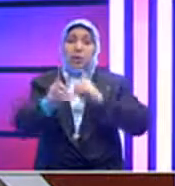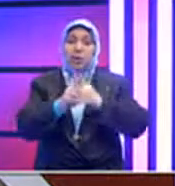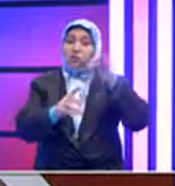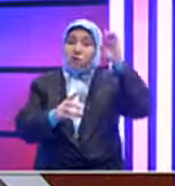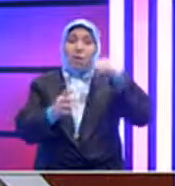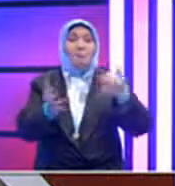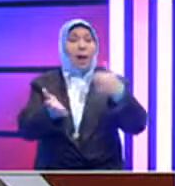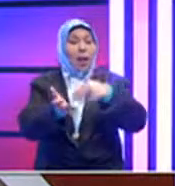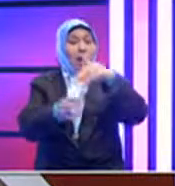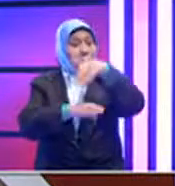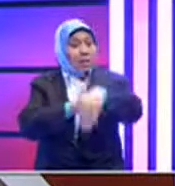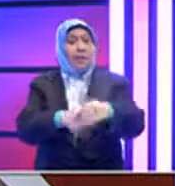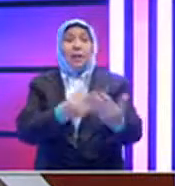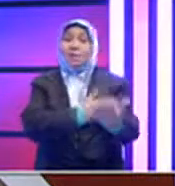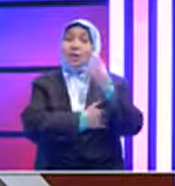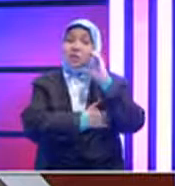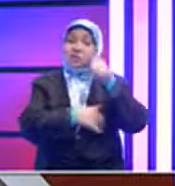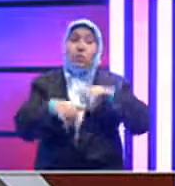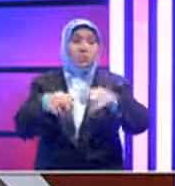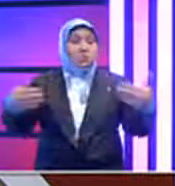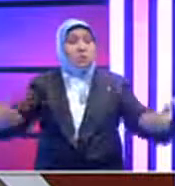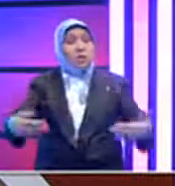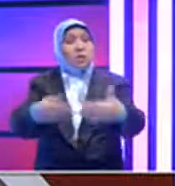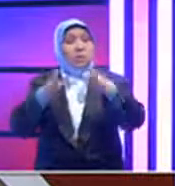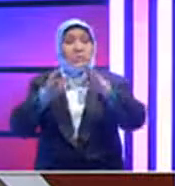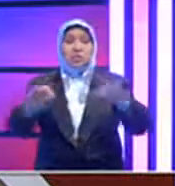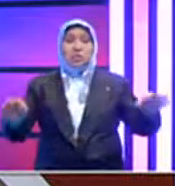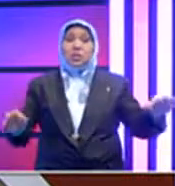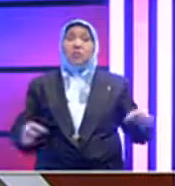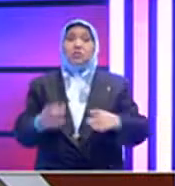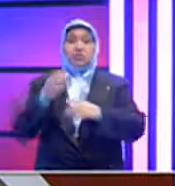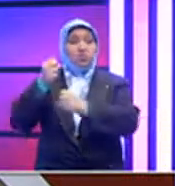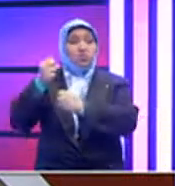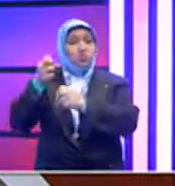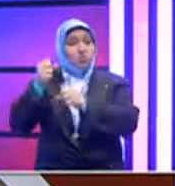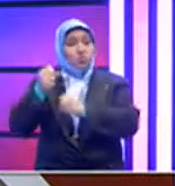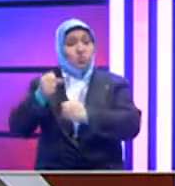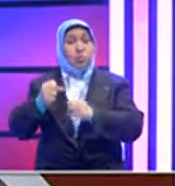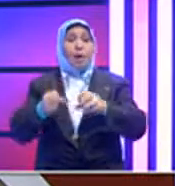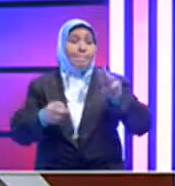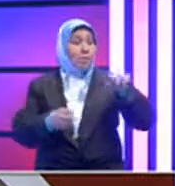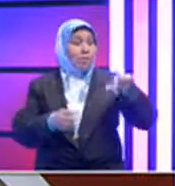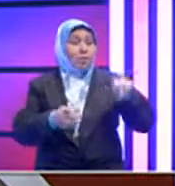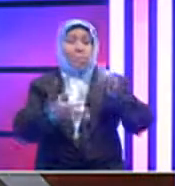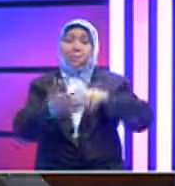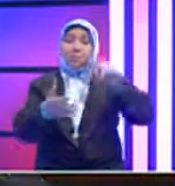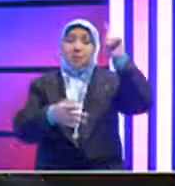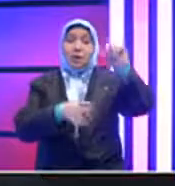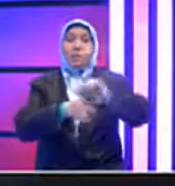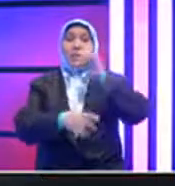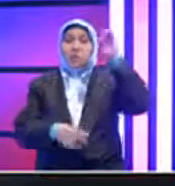Bermuda ulangan pada malam ini dan pagi esok terus kita menyambung kisah pasar susu ya karena itu rantai dipacu paham